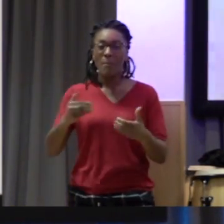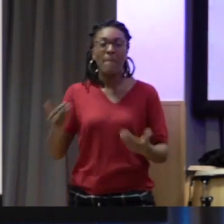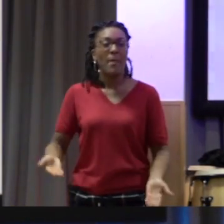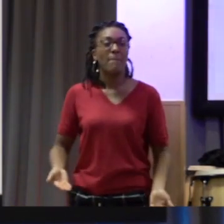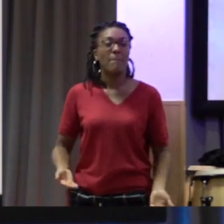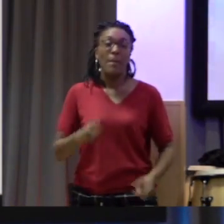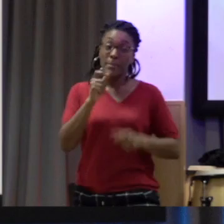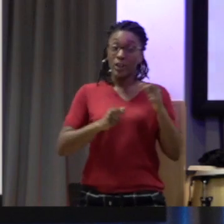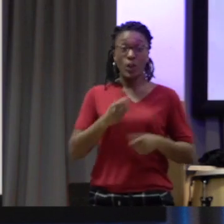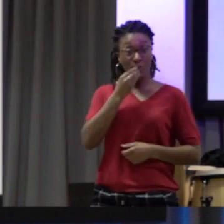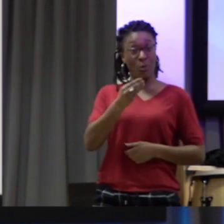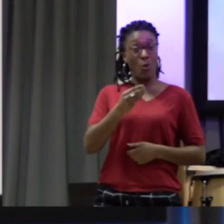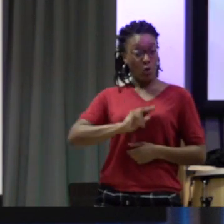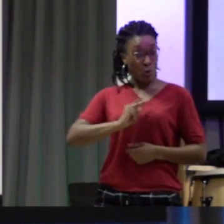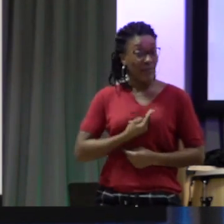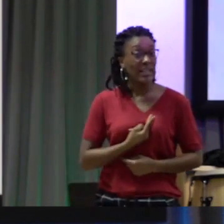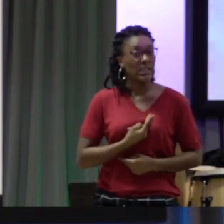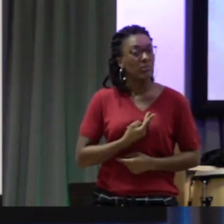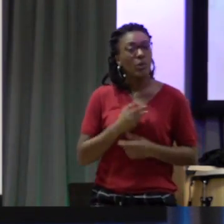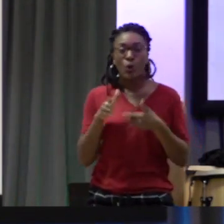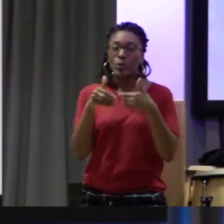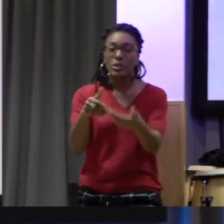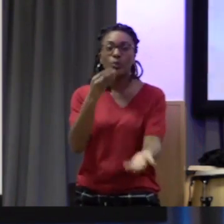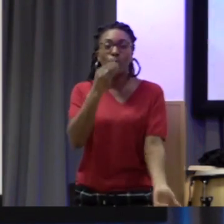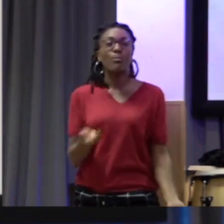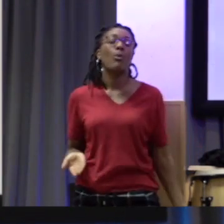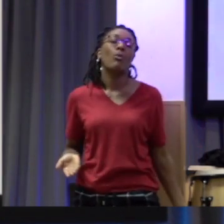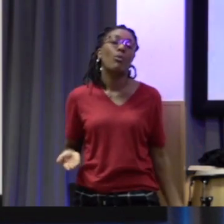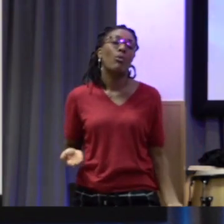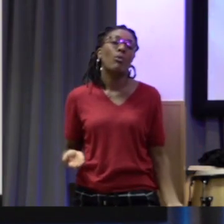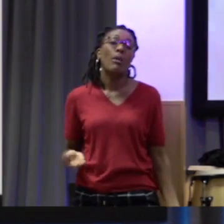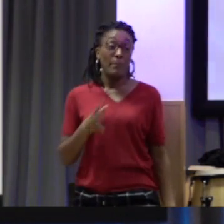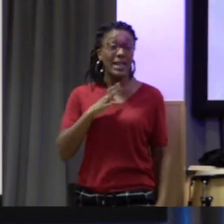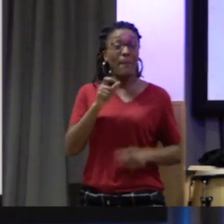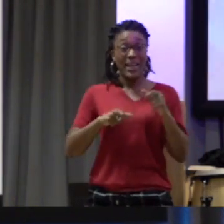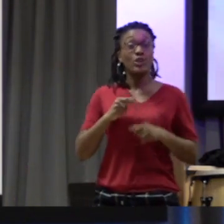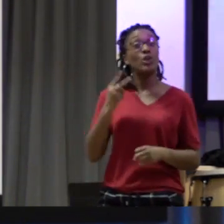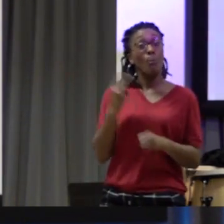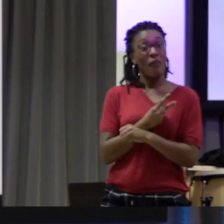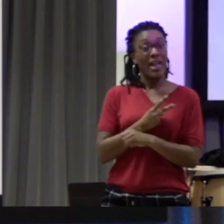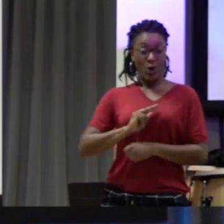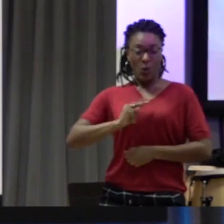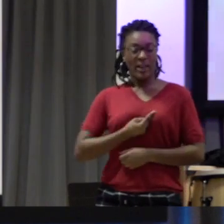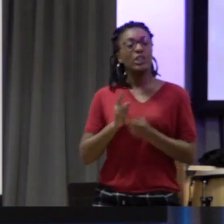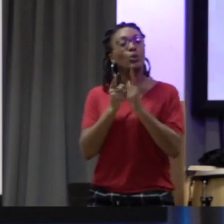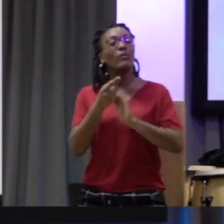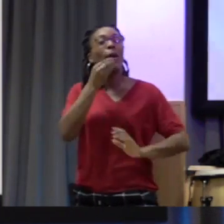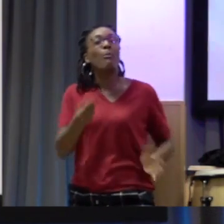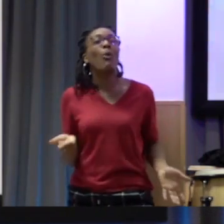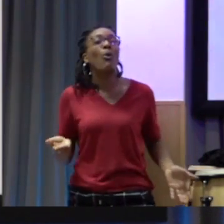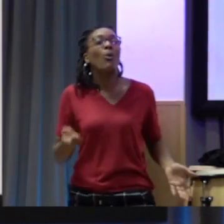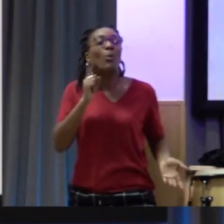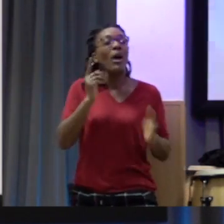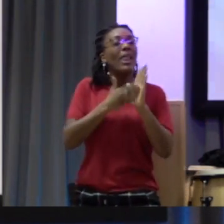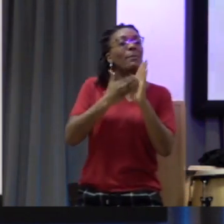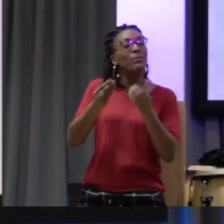qui continuent dans cette qualité de bonté. Mais il y a aussi ceux qui sont mauvais qui deviennent bons, puisque la parole de Dieu est celui qui